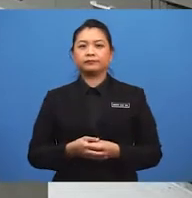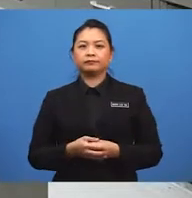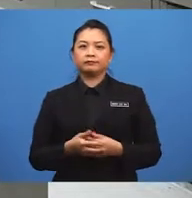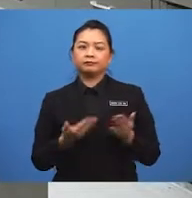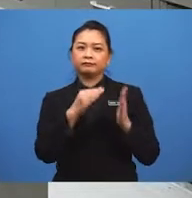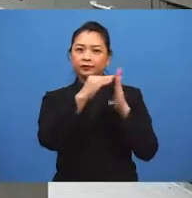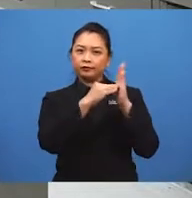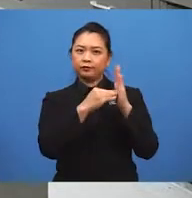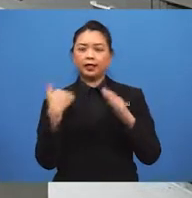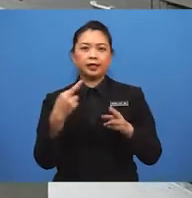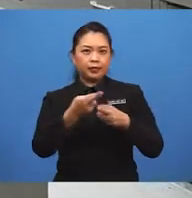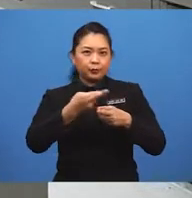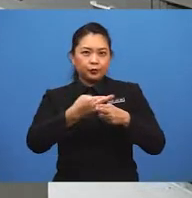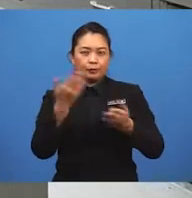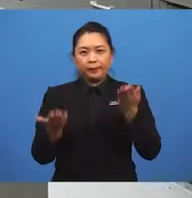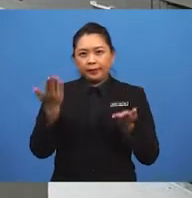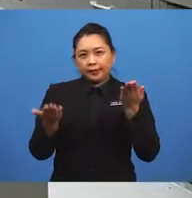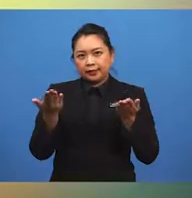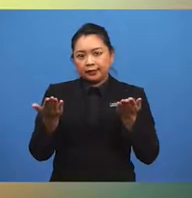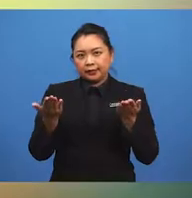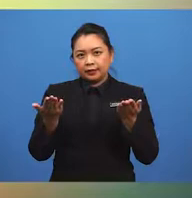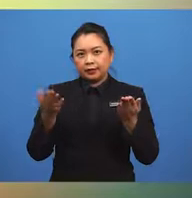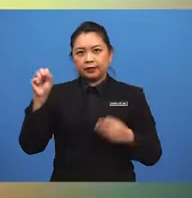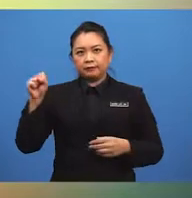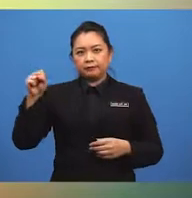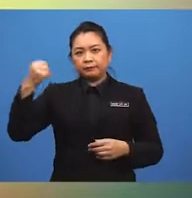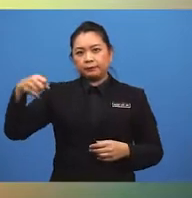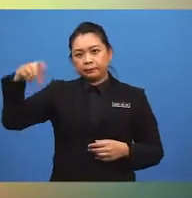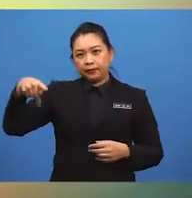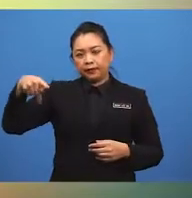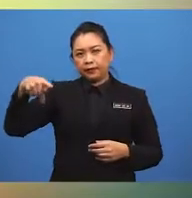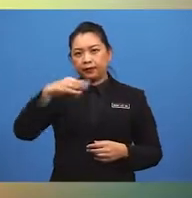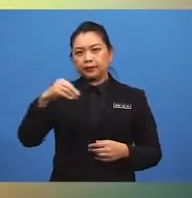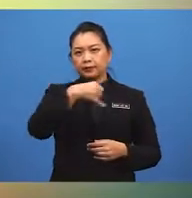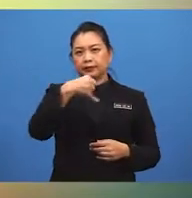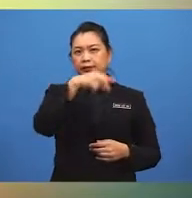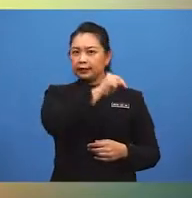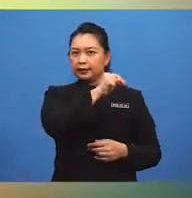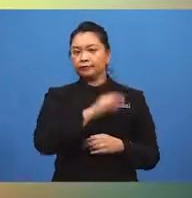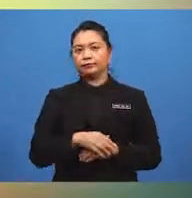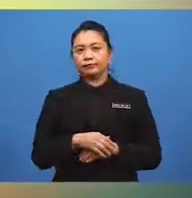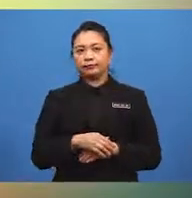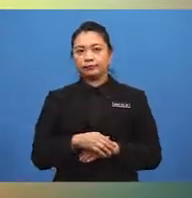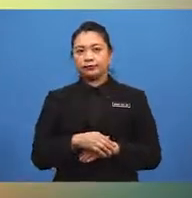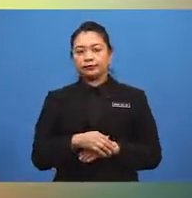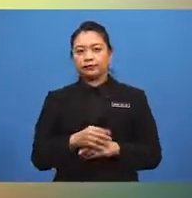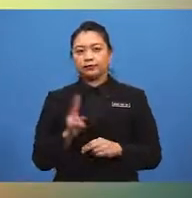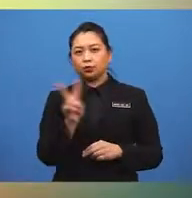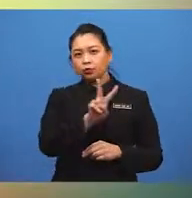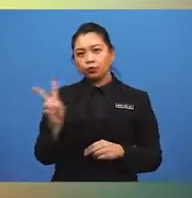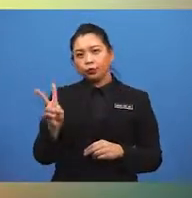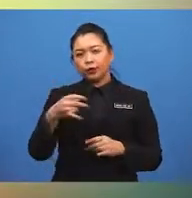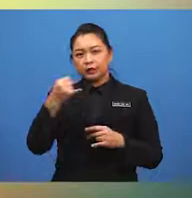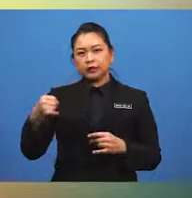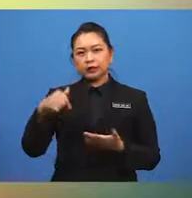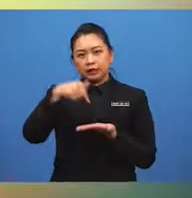Berikut adalah rumusan perbandingan di antara semikonduktor jenis P dan jenis N. Kedua-dua jenis